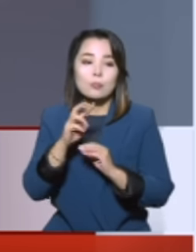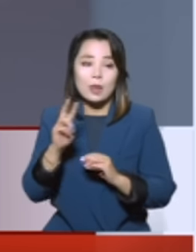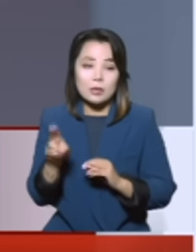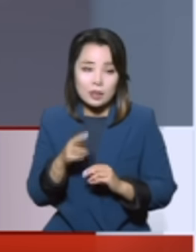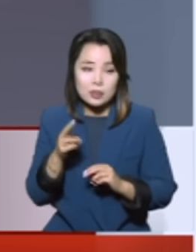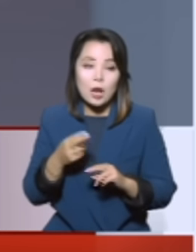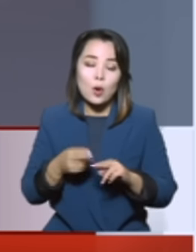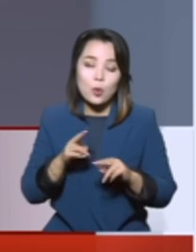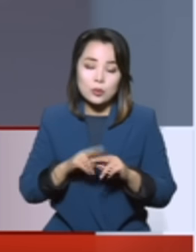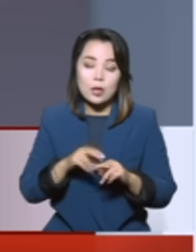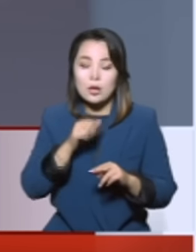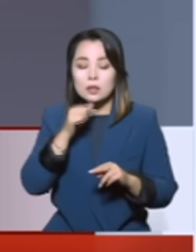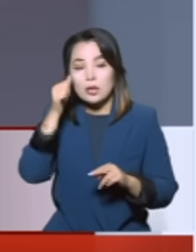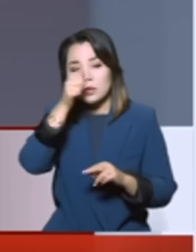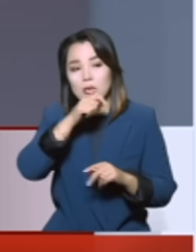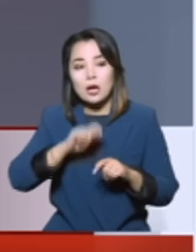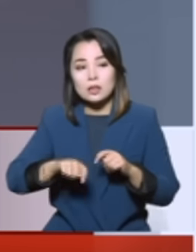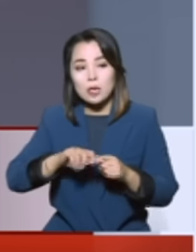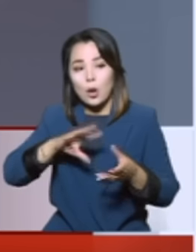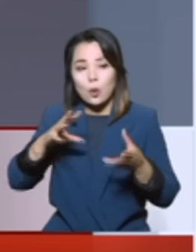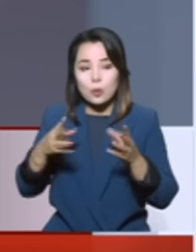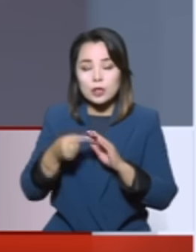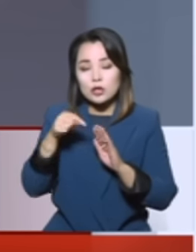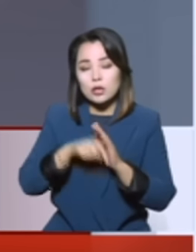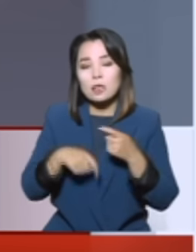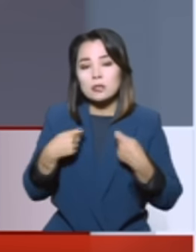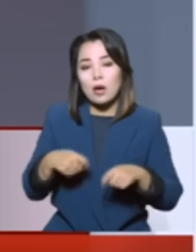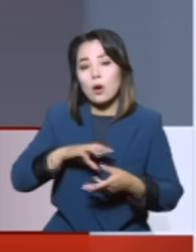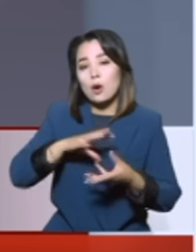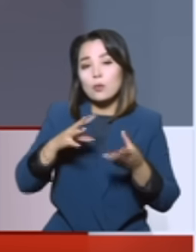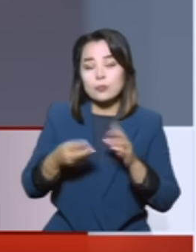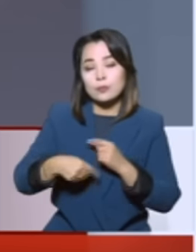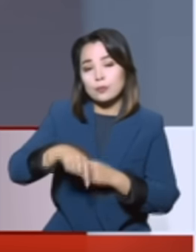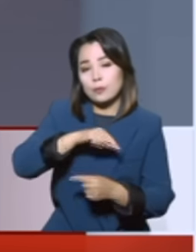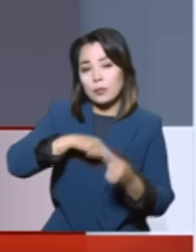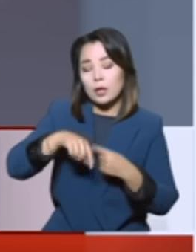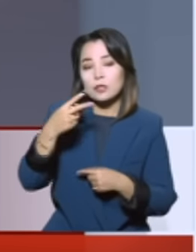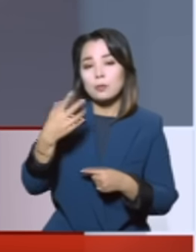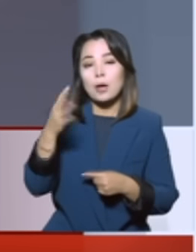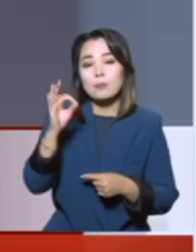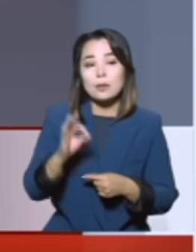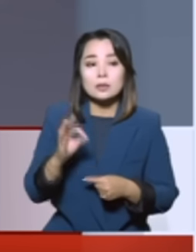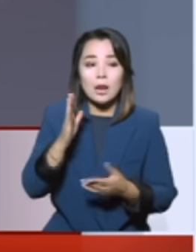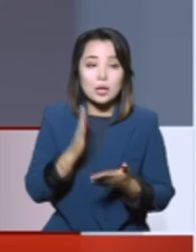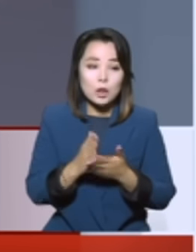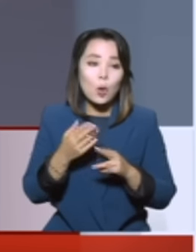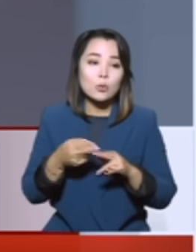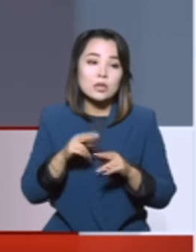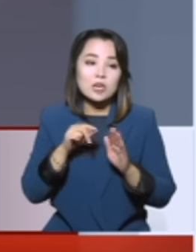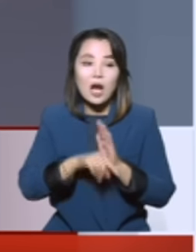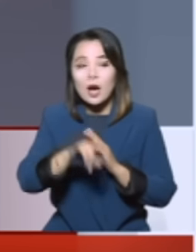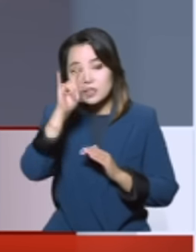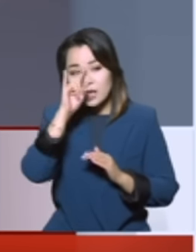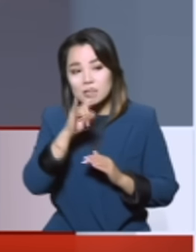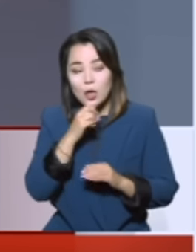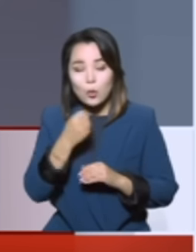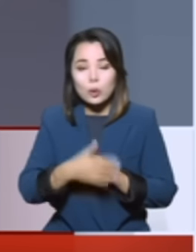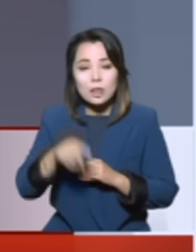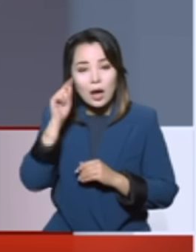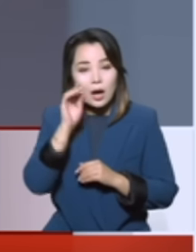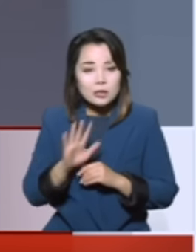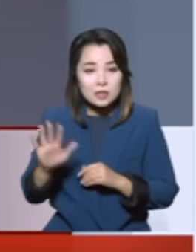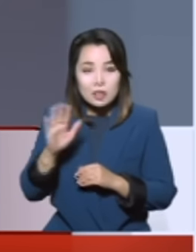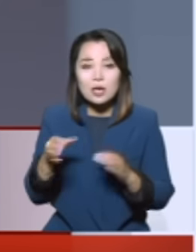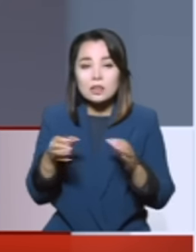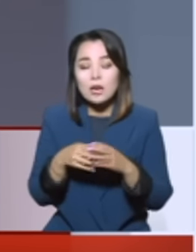артты. Өткен жылдың қорытындысы бойынша ішкі тауар айналымы 25%-ға өсті. Соның ішінде Қазақстанның Орталық Азия